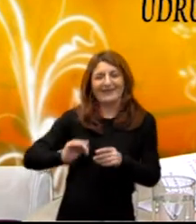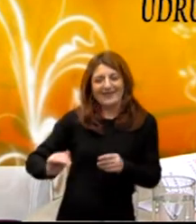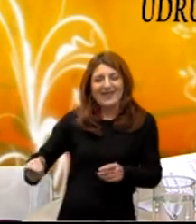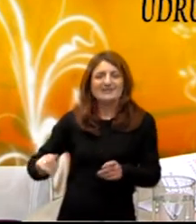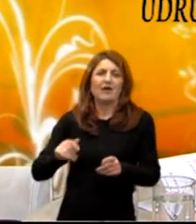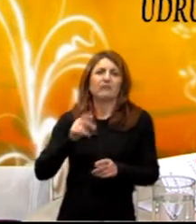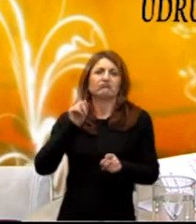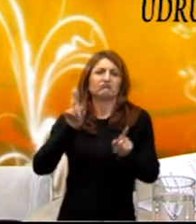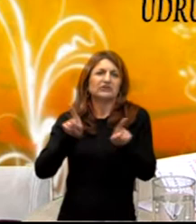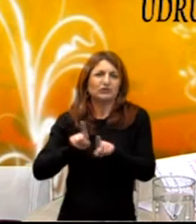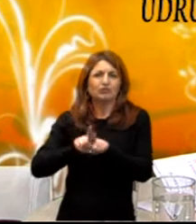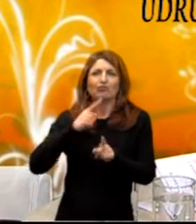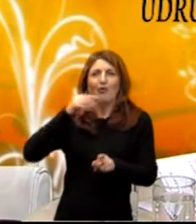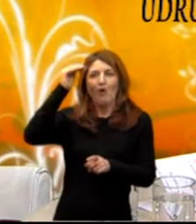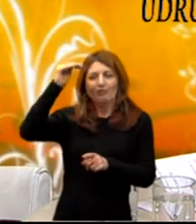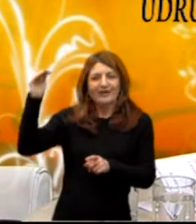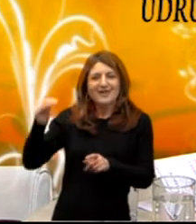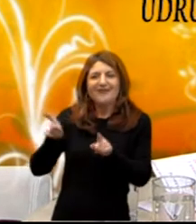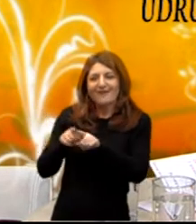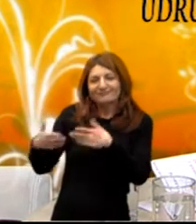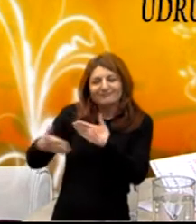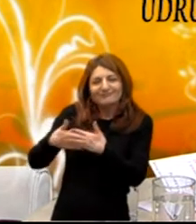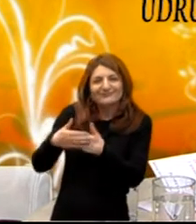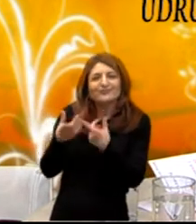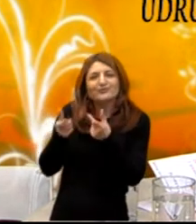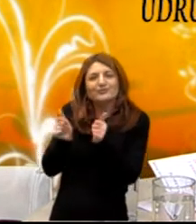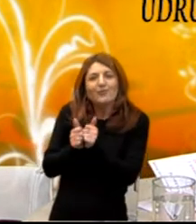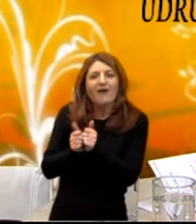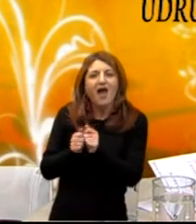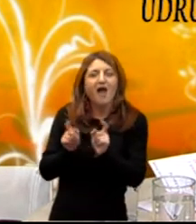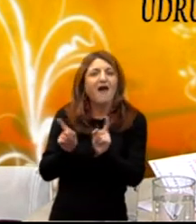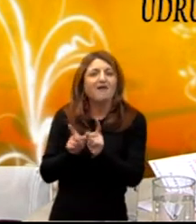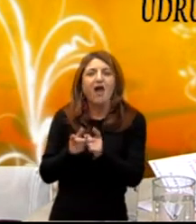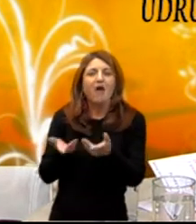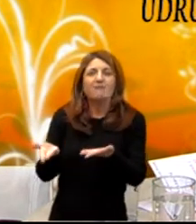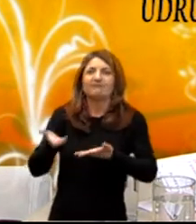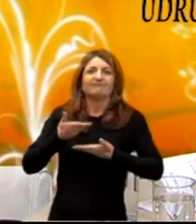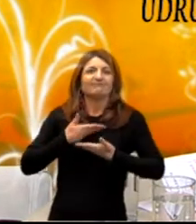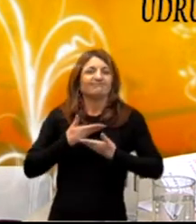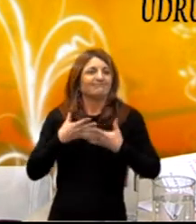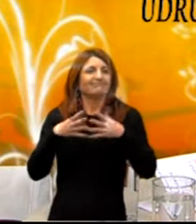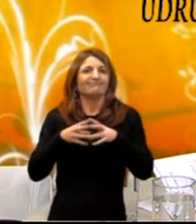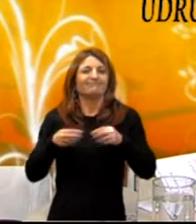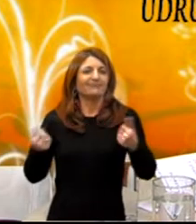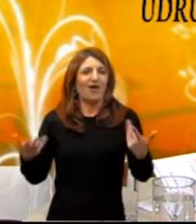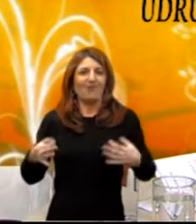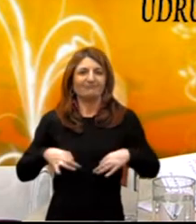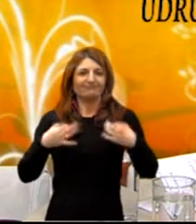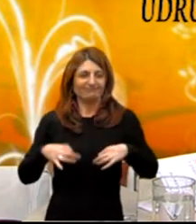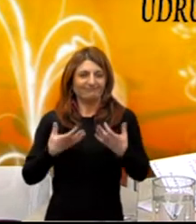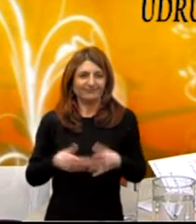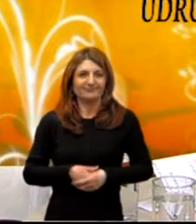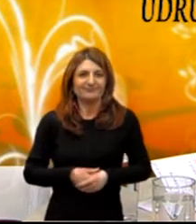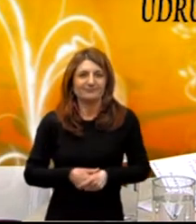tako, sa psom postižu je u stvari blagodat tog cijelog